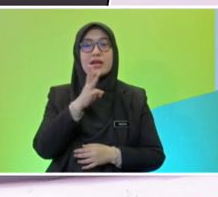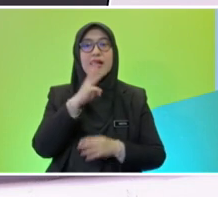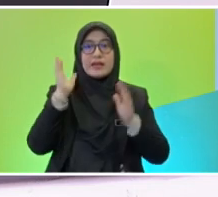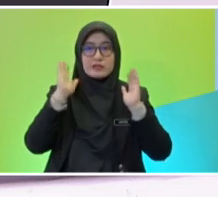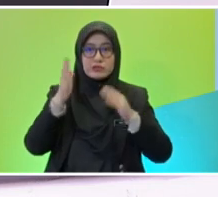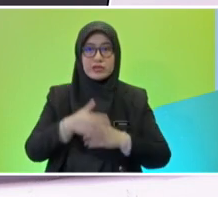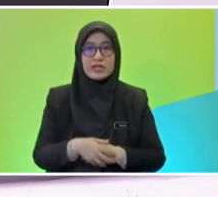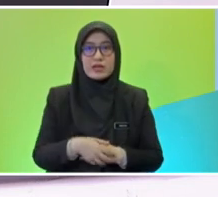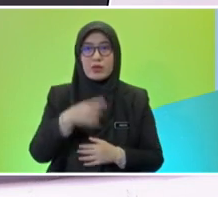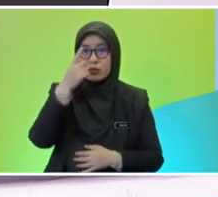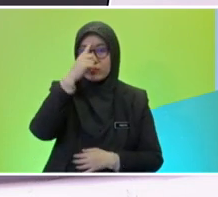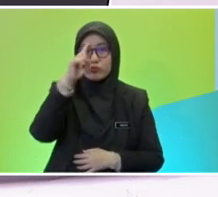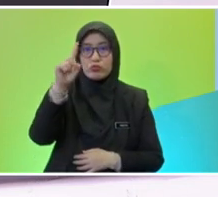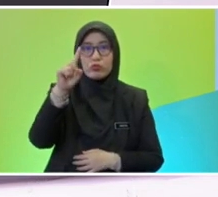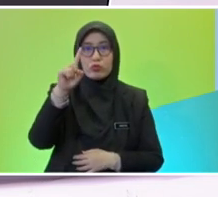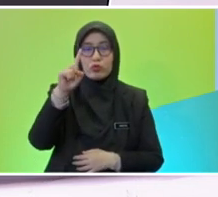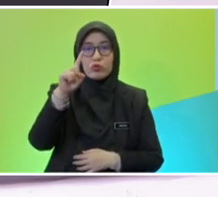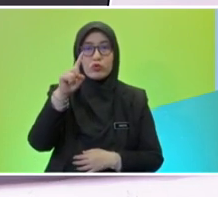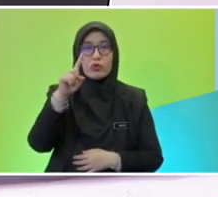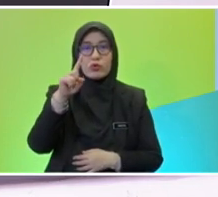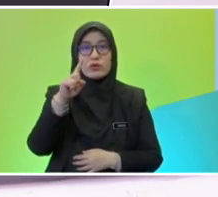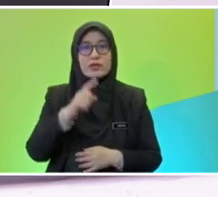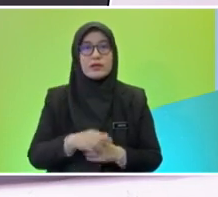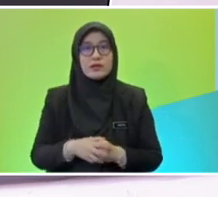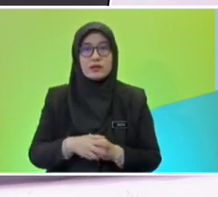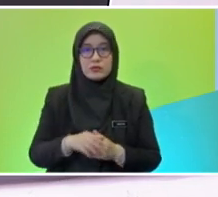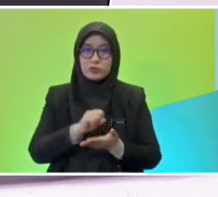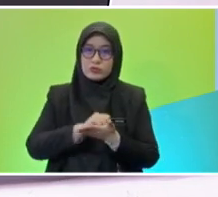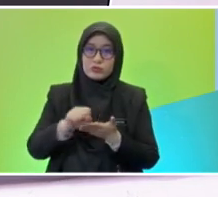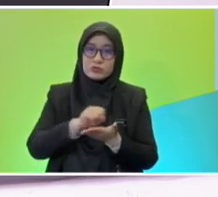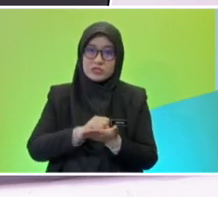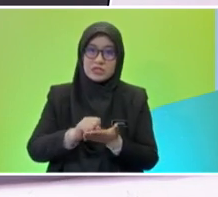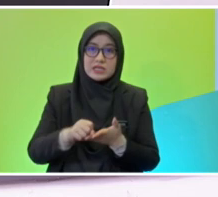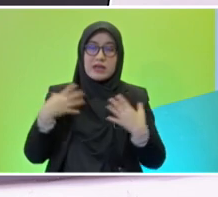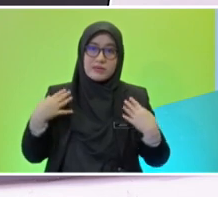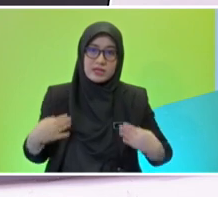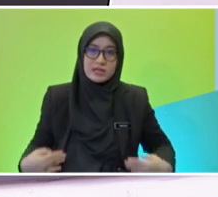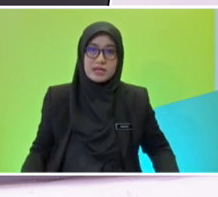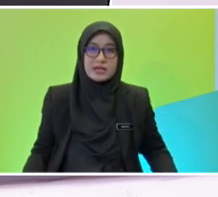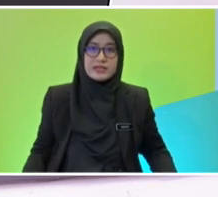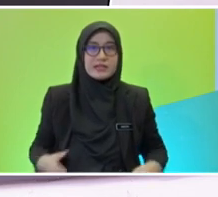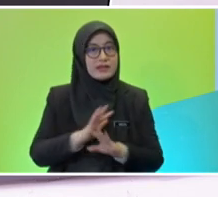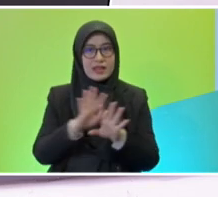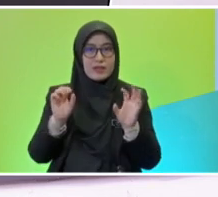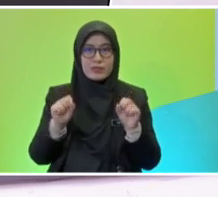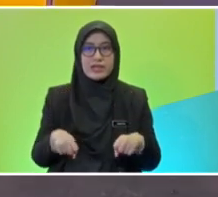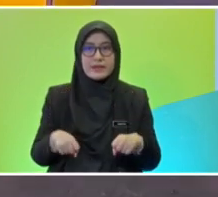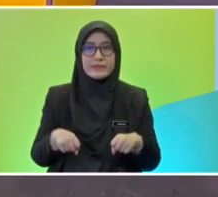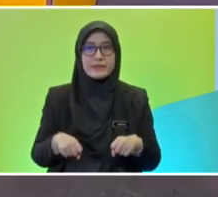ataupun tujuan mengangkat hadas kecil ataupun besar oke oke